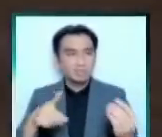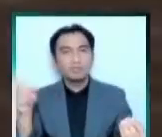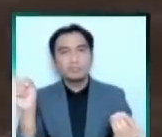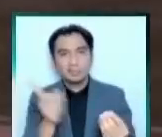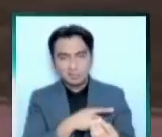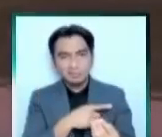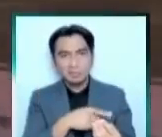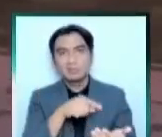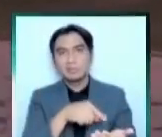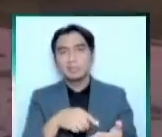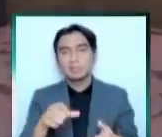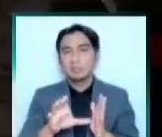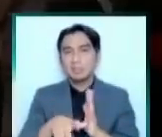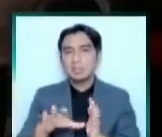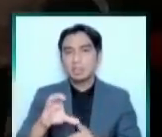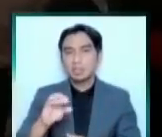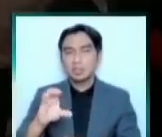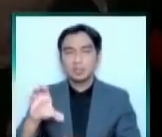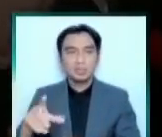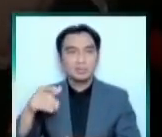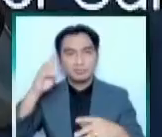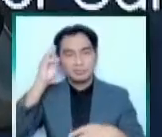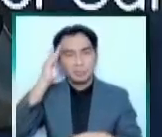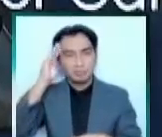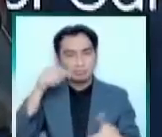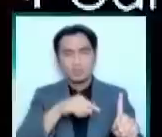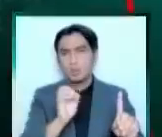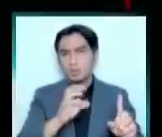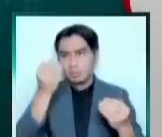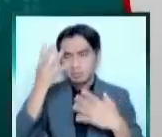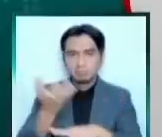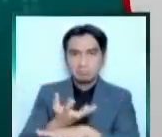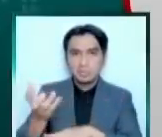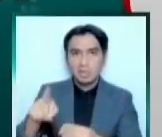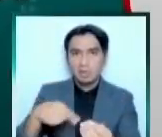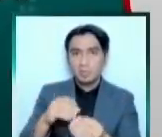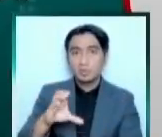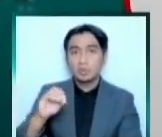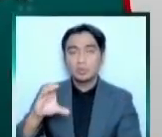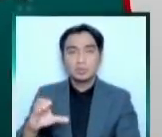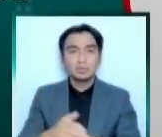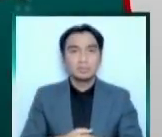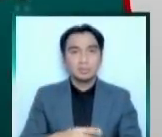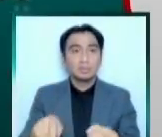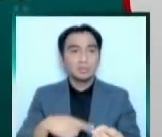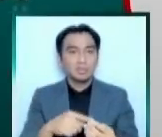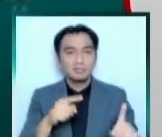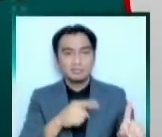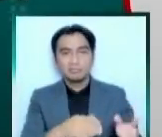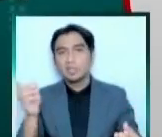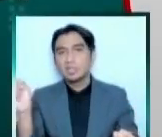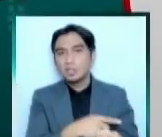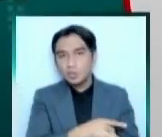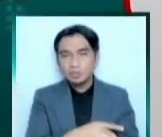Marcos. Hindi rin daw nagbigay ng maling impormasyon si Marcos sa kanyang COC. Ang parusang perpetual disqualification daw ay labag